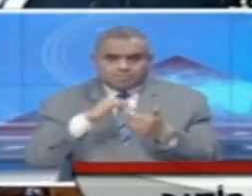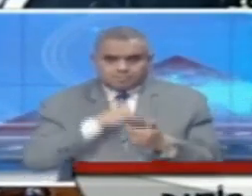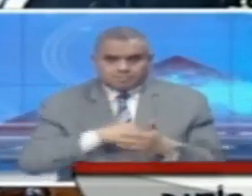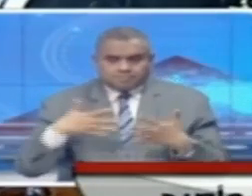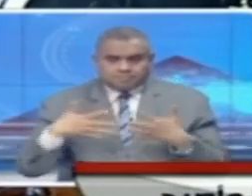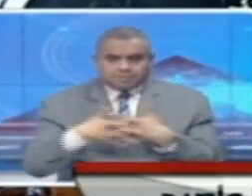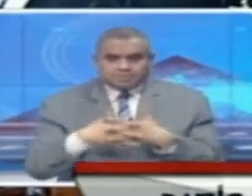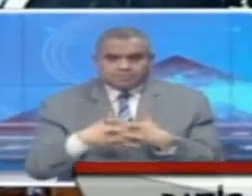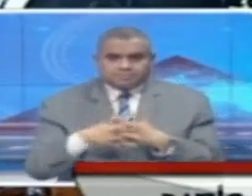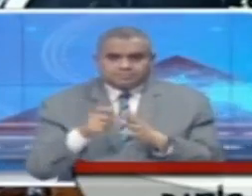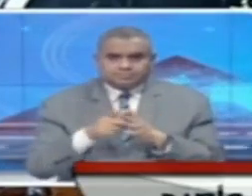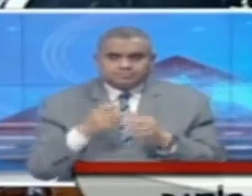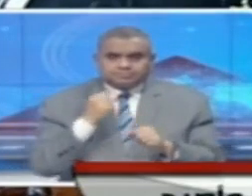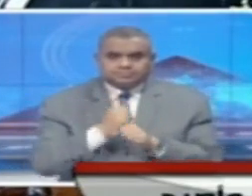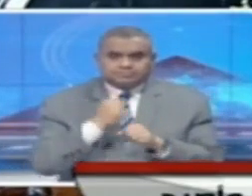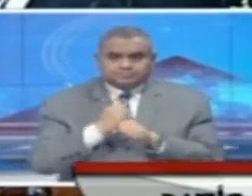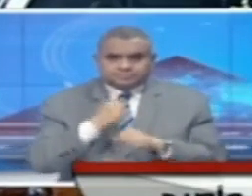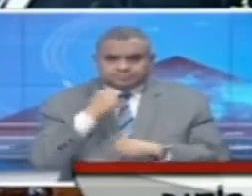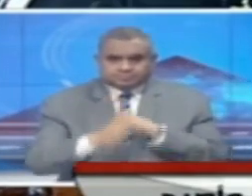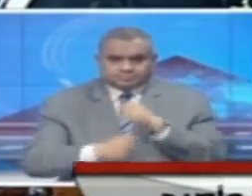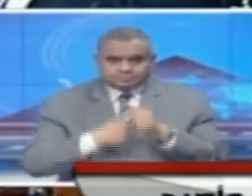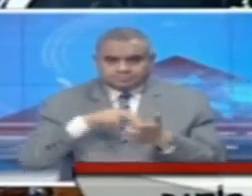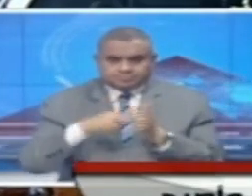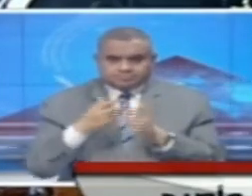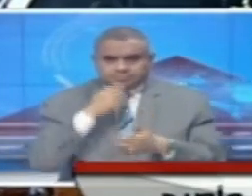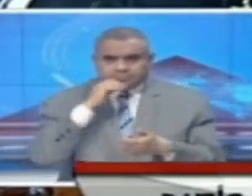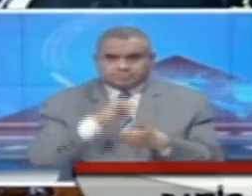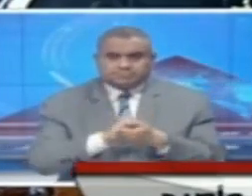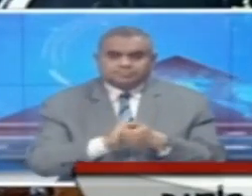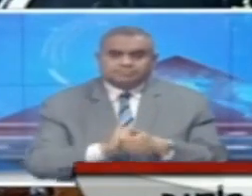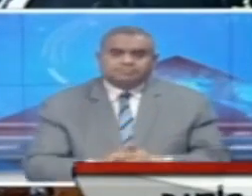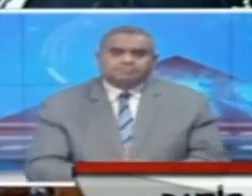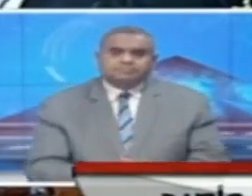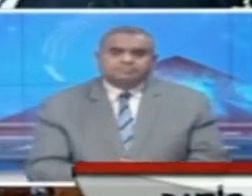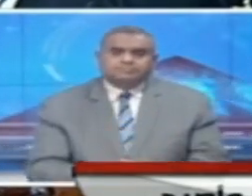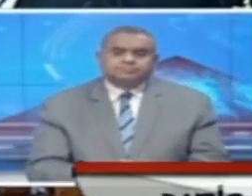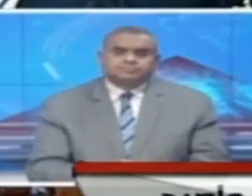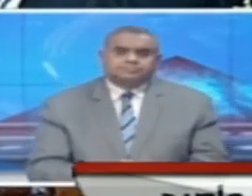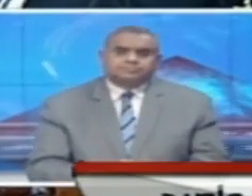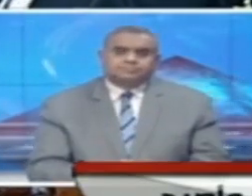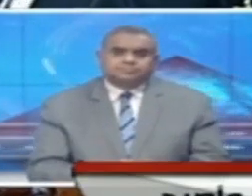طوال 7 سنين أو 8 سنين، لكن ما